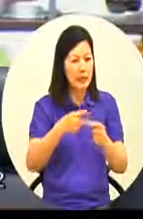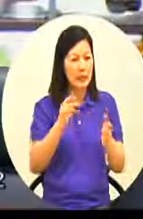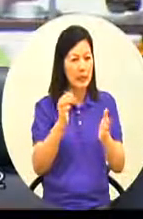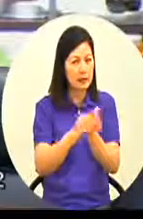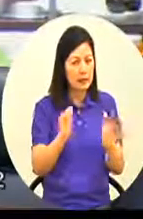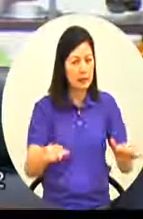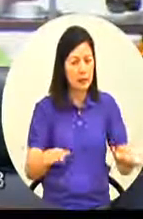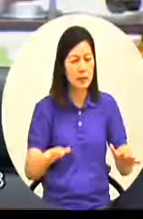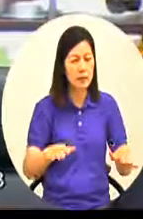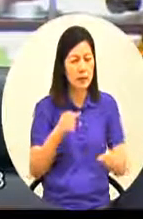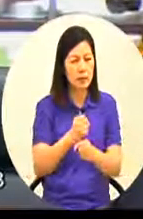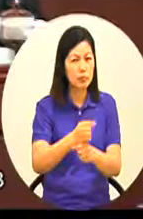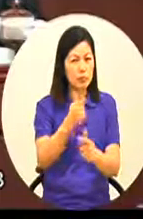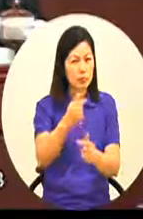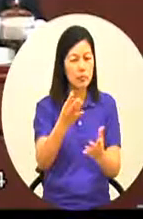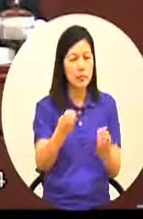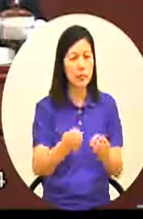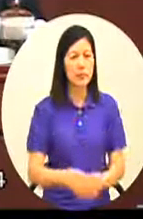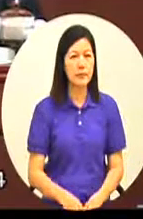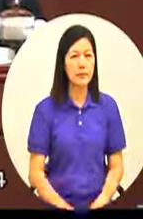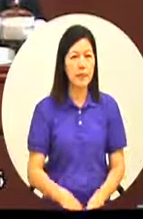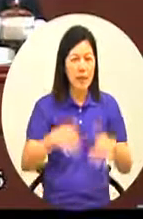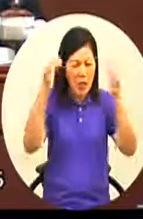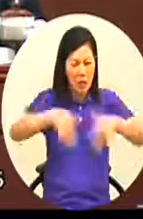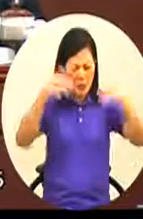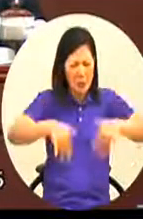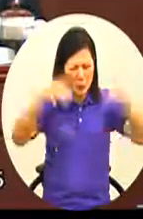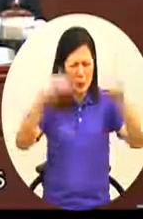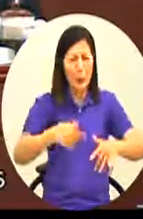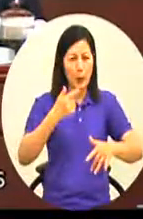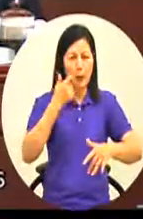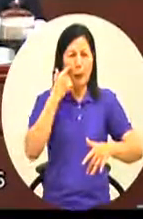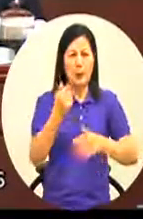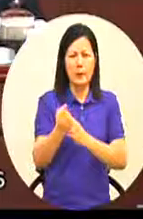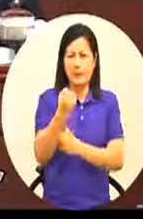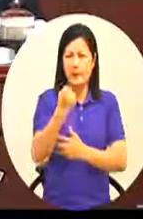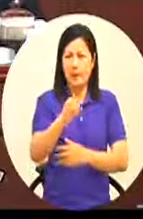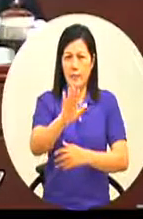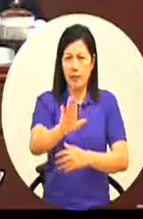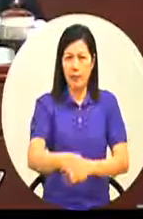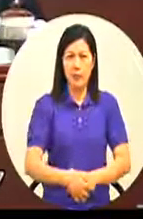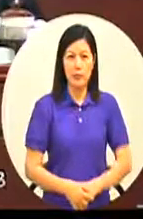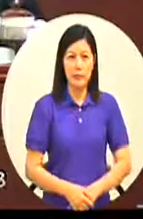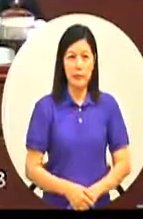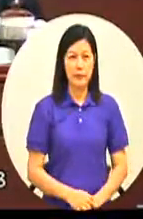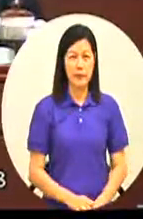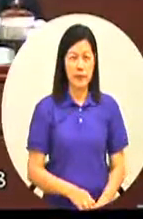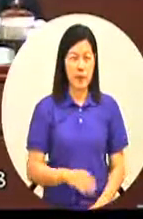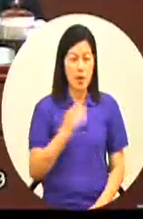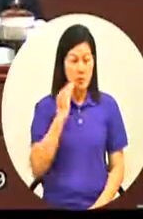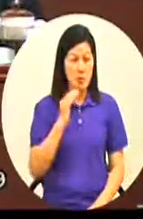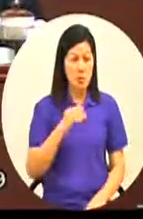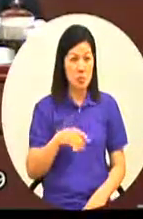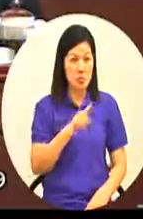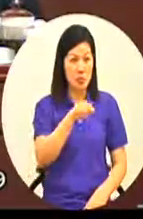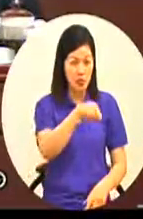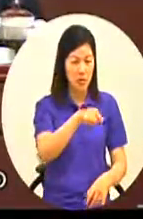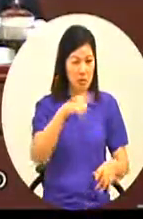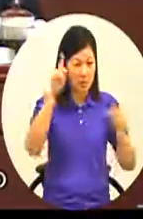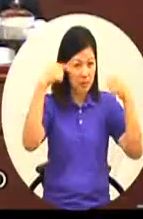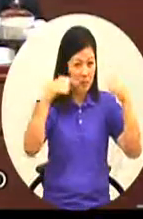还不做？ 我跟议员报告一下，强降雨，那真的是强降雨，而且其实那边哈，如果议员常去那